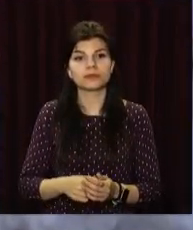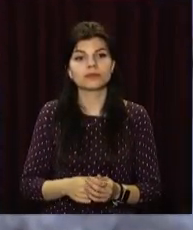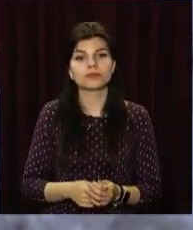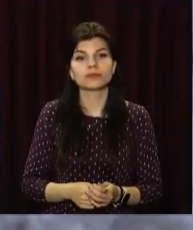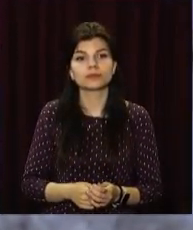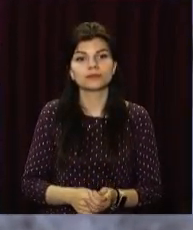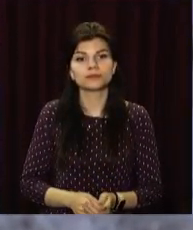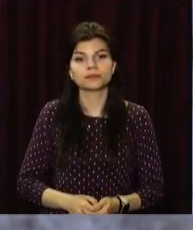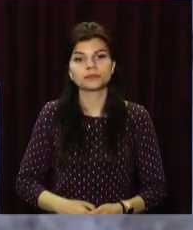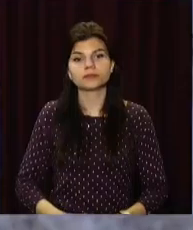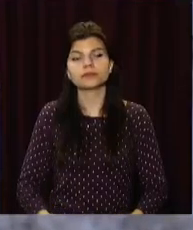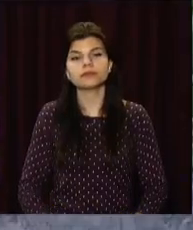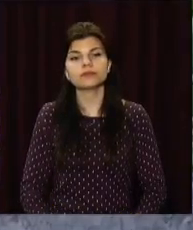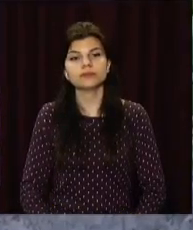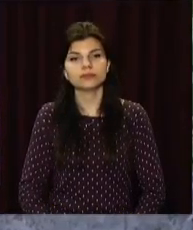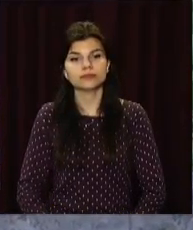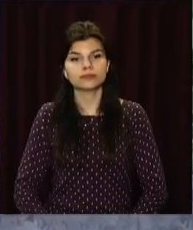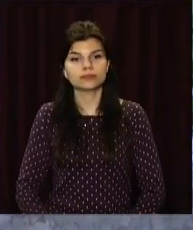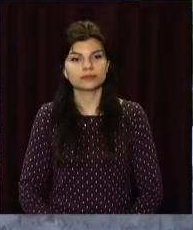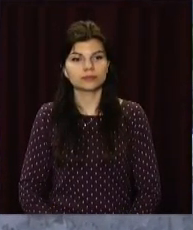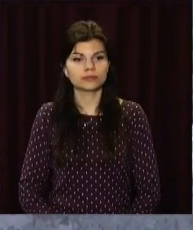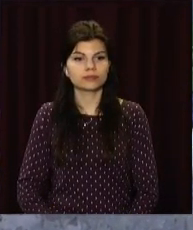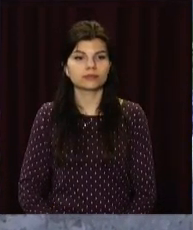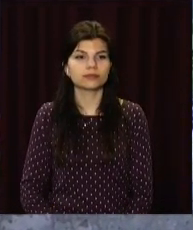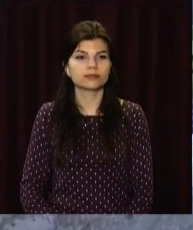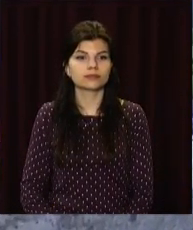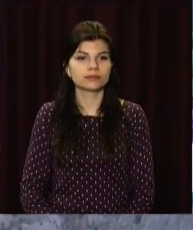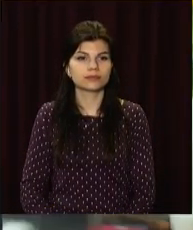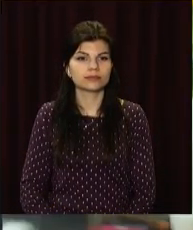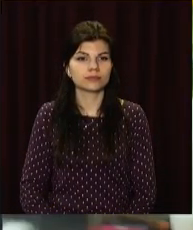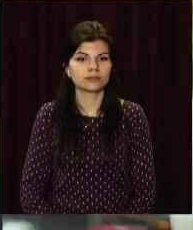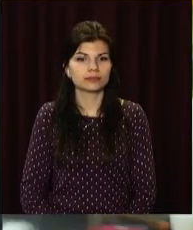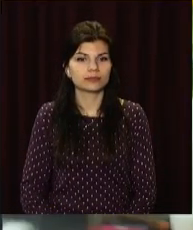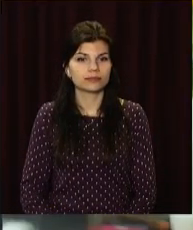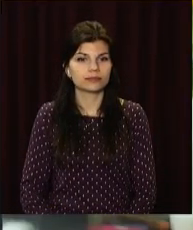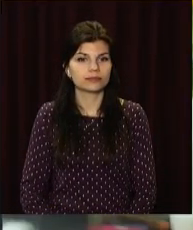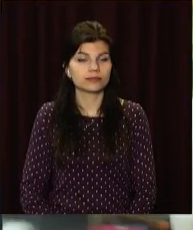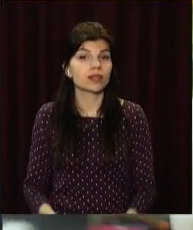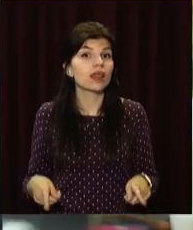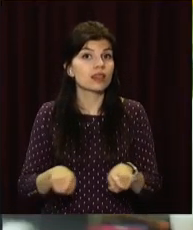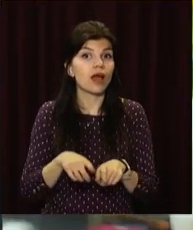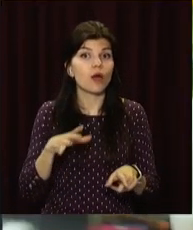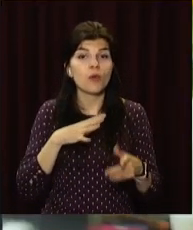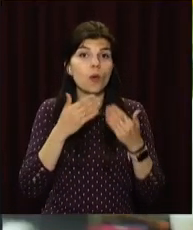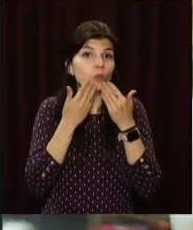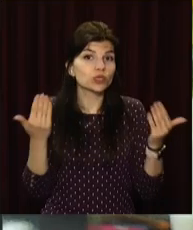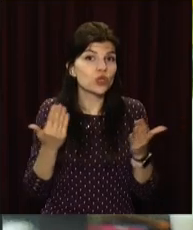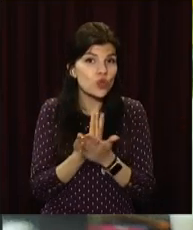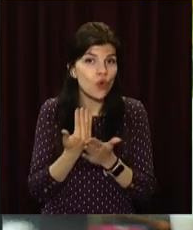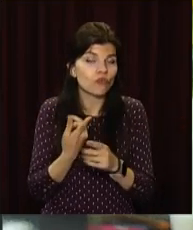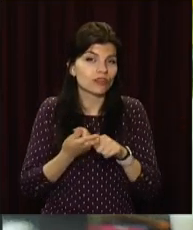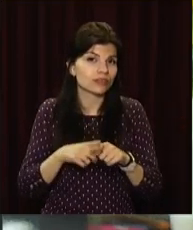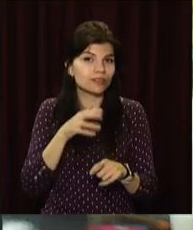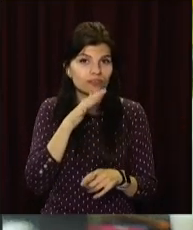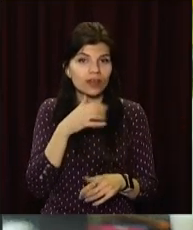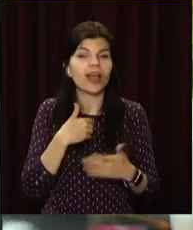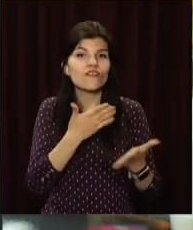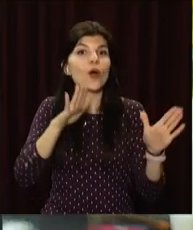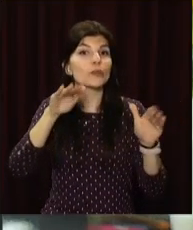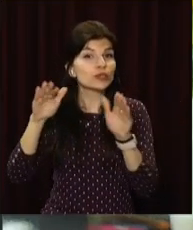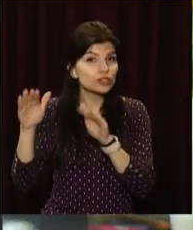Мария Требушенко, Олександр Вернегоров, Open News, телеканал «Відкритий». Такою була остання новина на цю годину. Я з